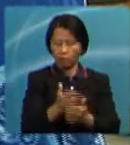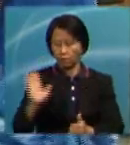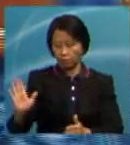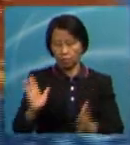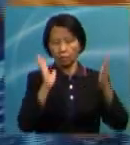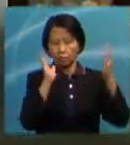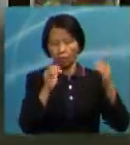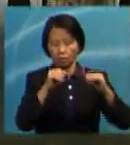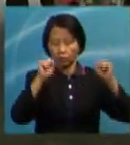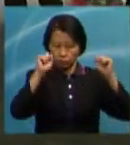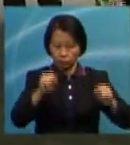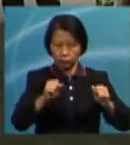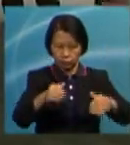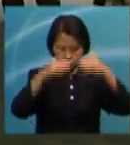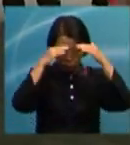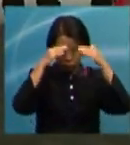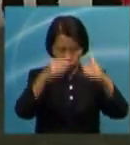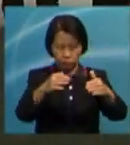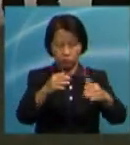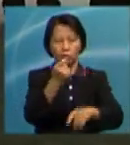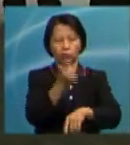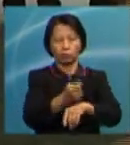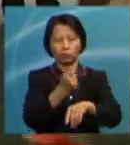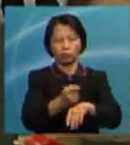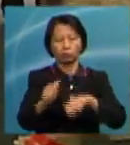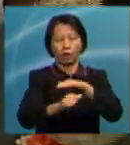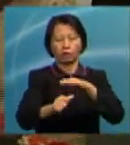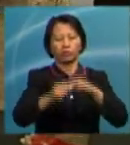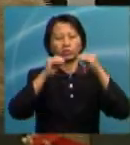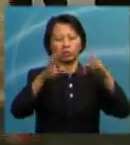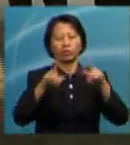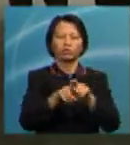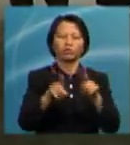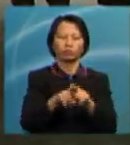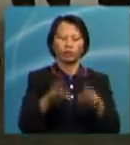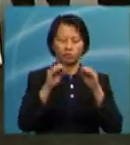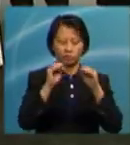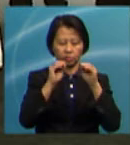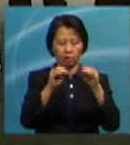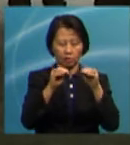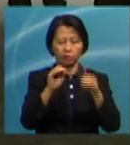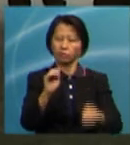berharap dapat menumpukan kepada tugas asal guru sebagai